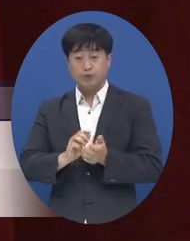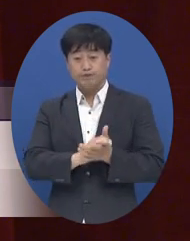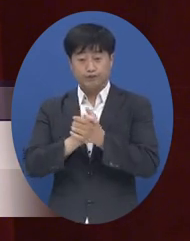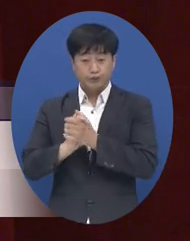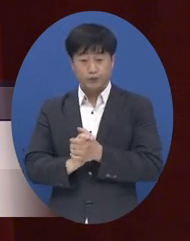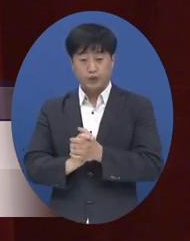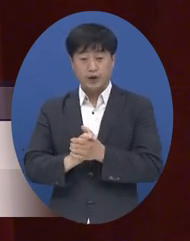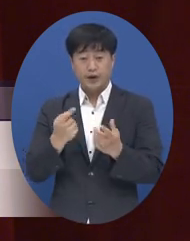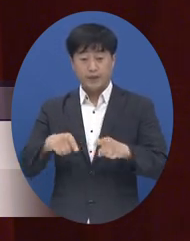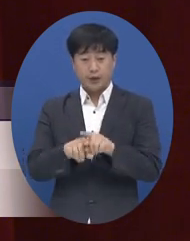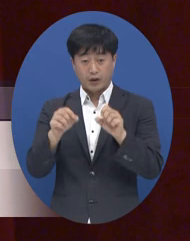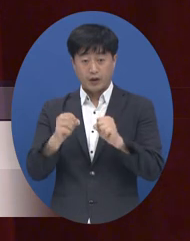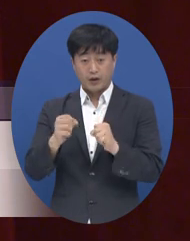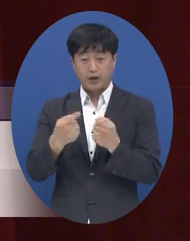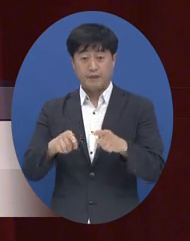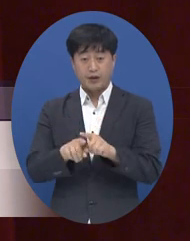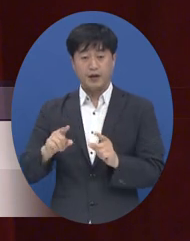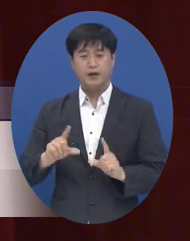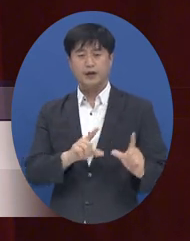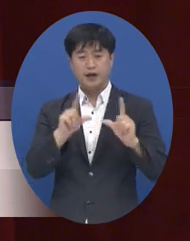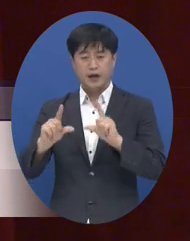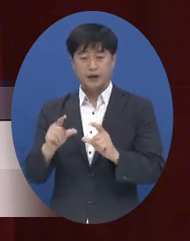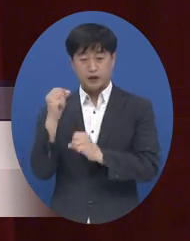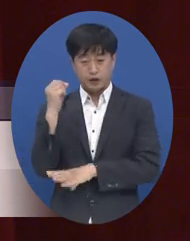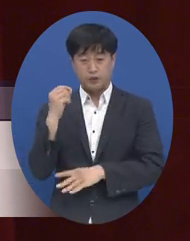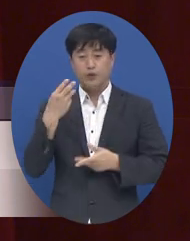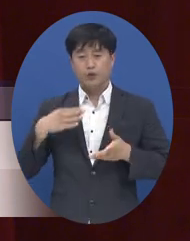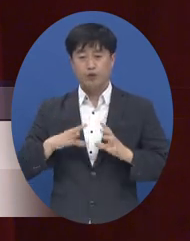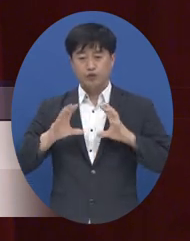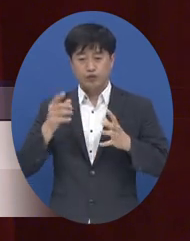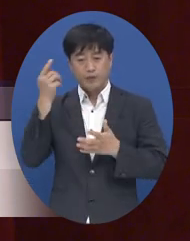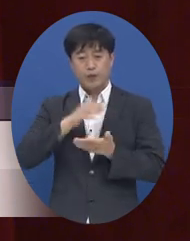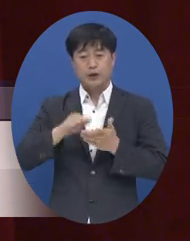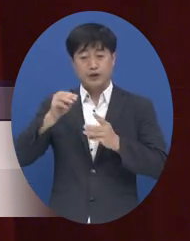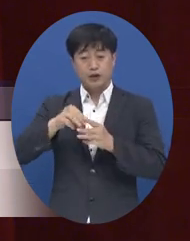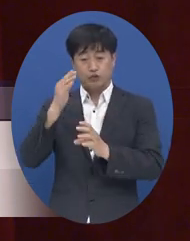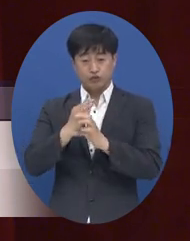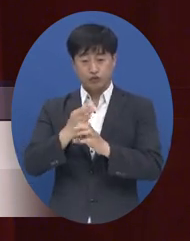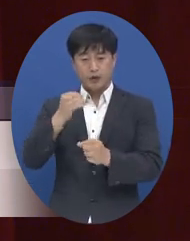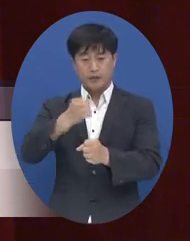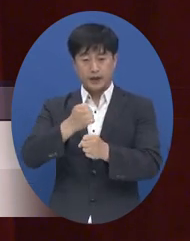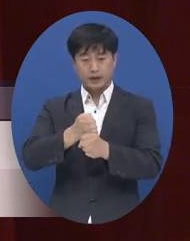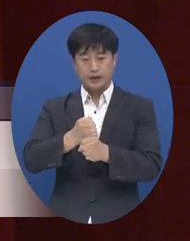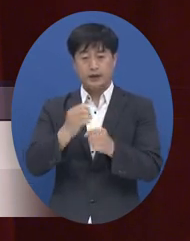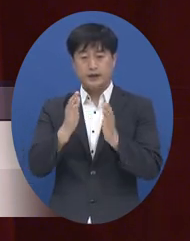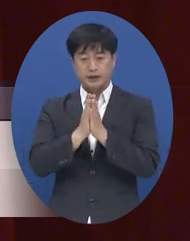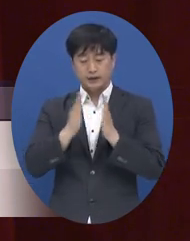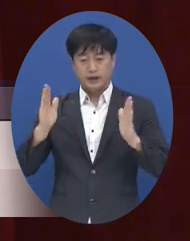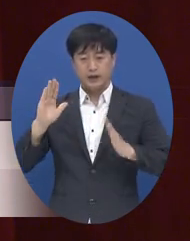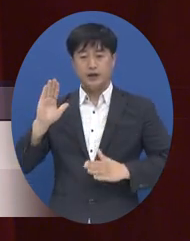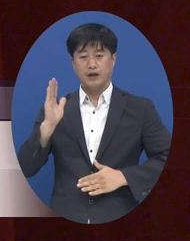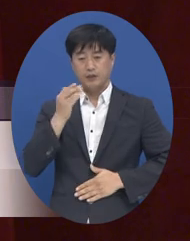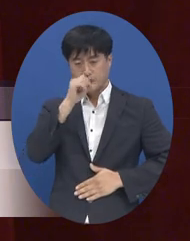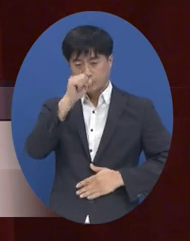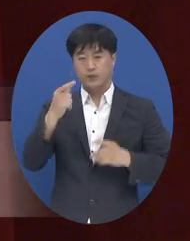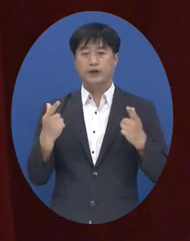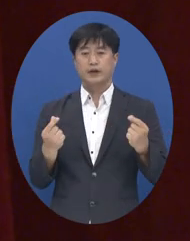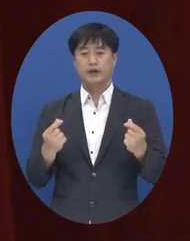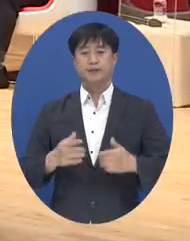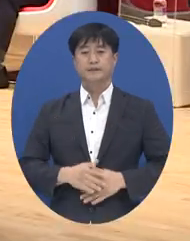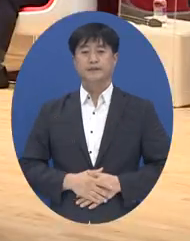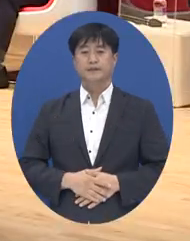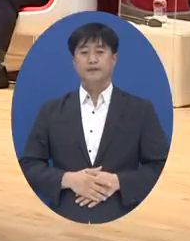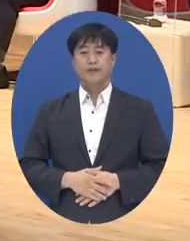수 있는 그 틀을 경기도가 국제평화센터를 중심으로 해서 만들어가는 부분들의 이제 시작점이 되었으면